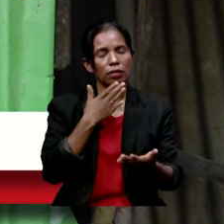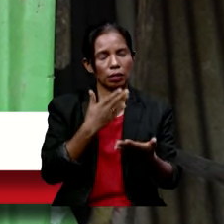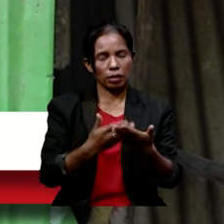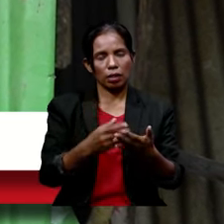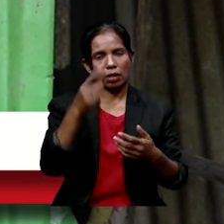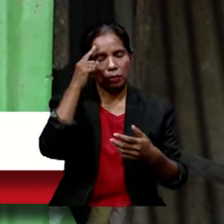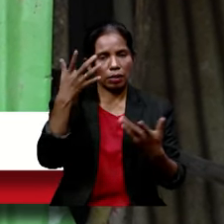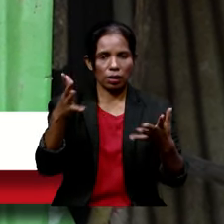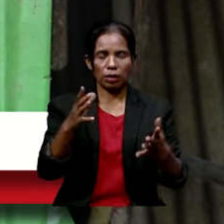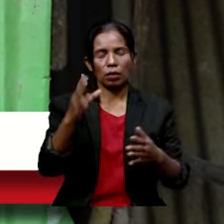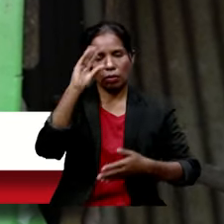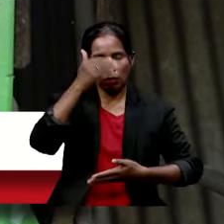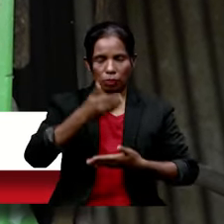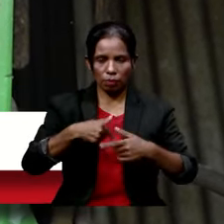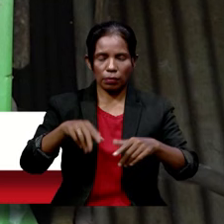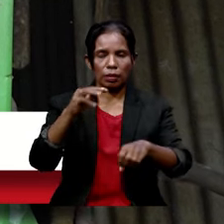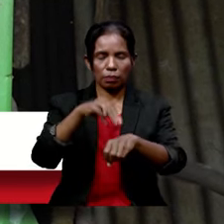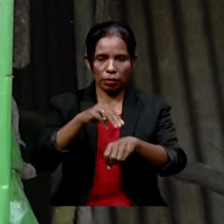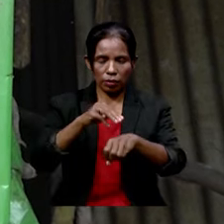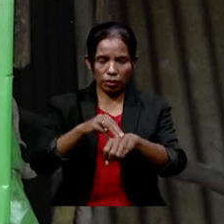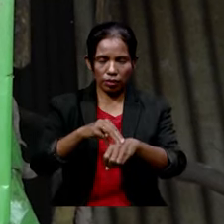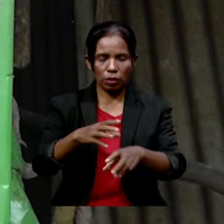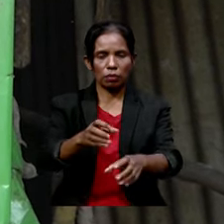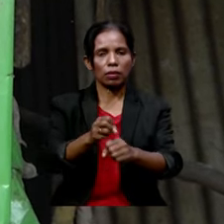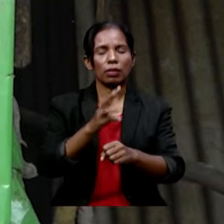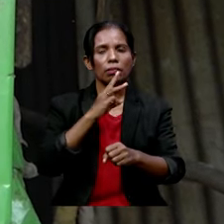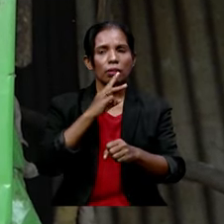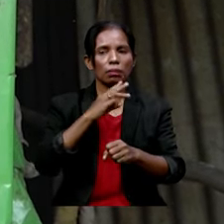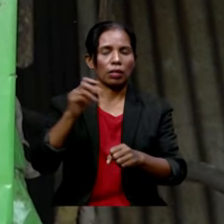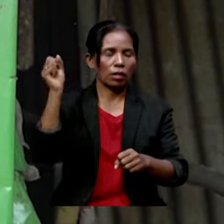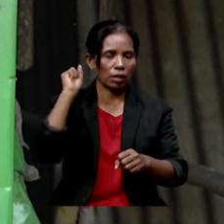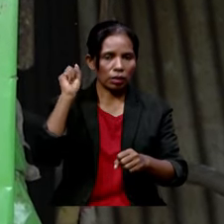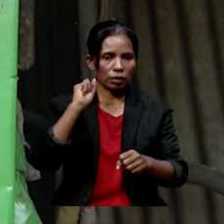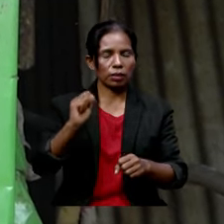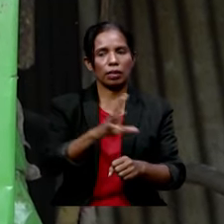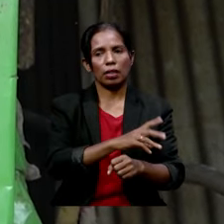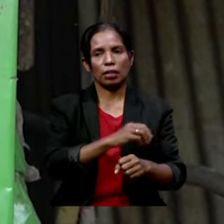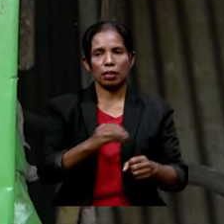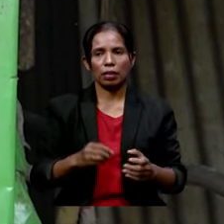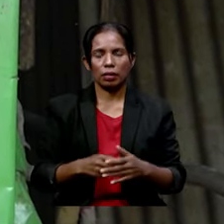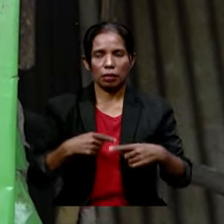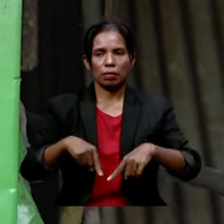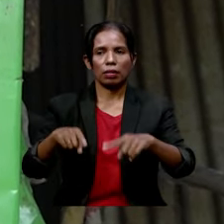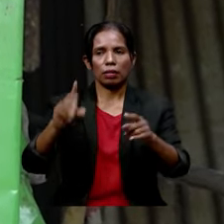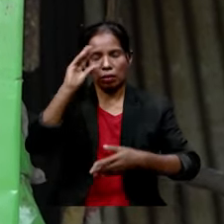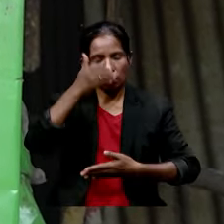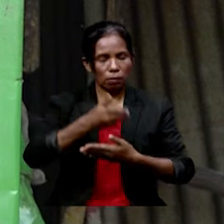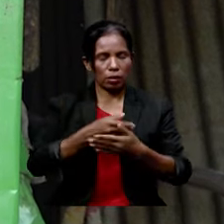di bakurbe bahari ya kafe larang kerai tu kan ya bamas ni orang